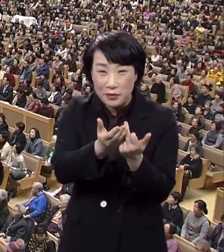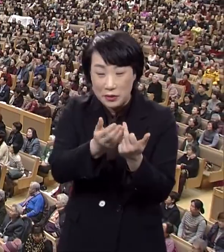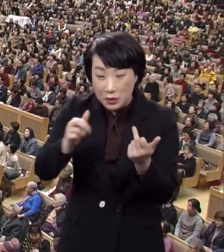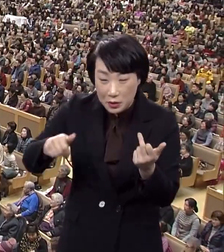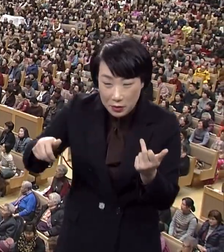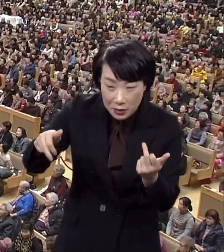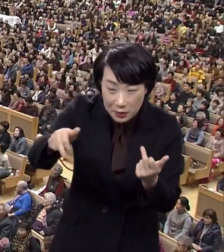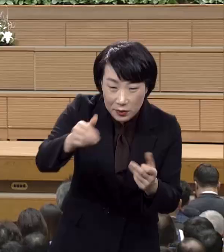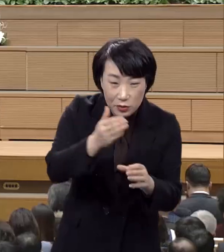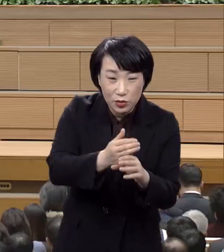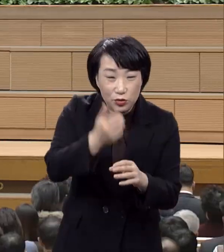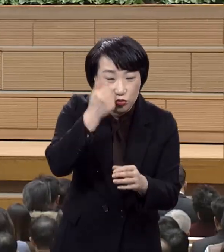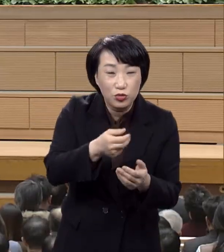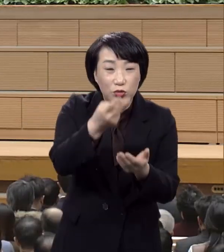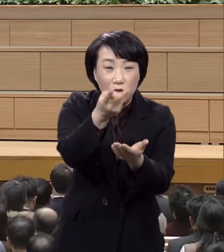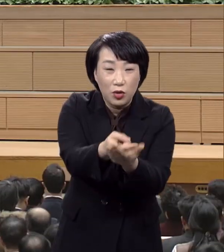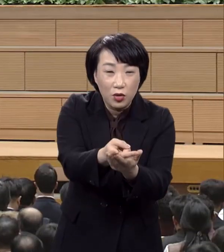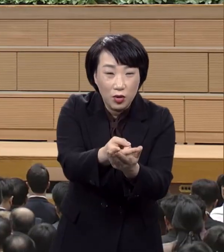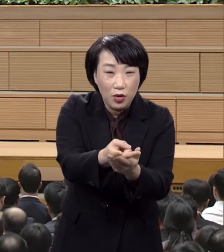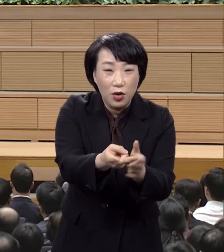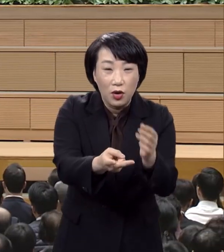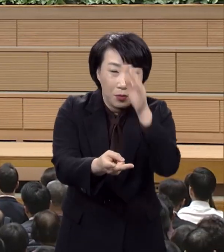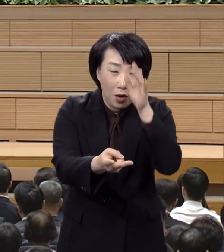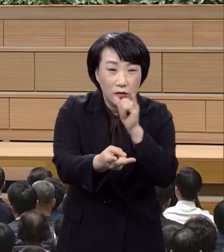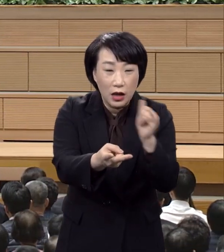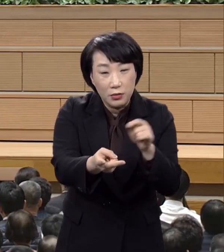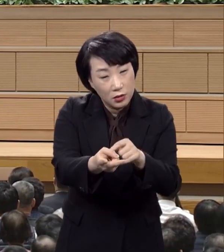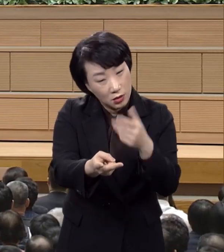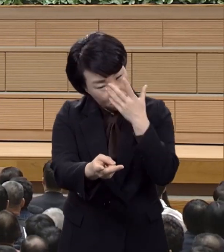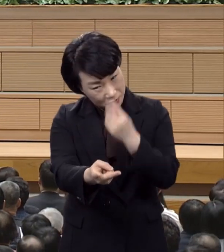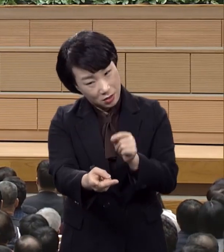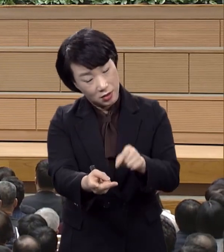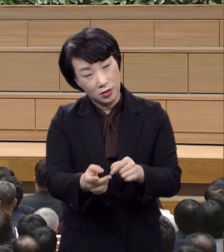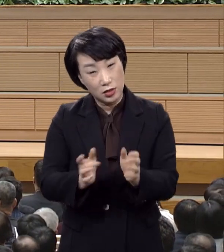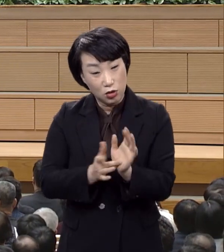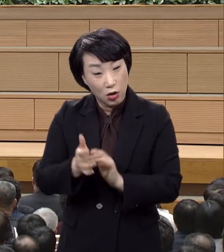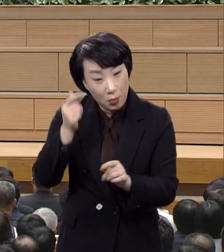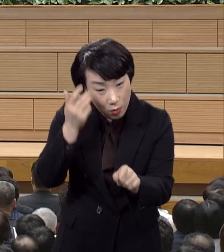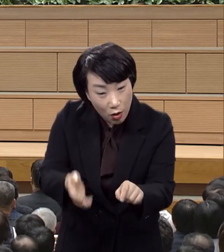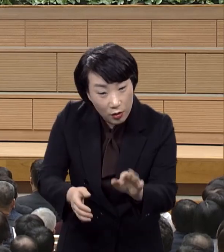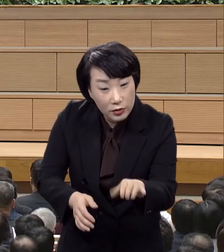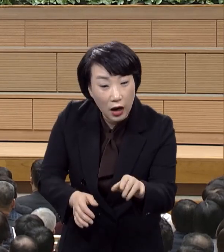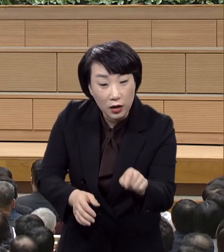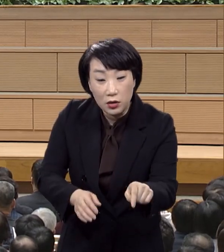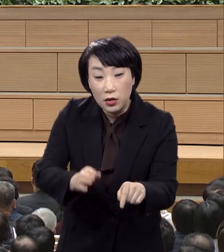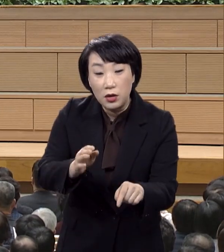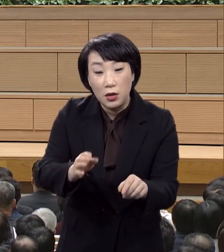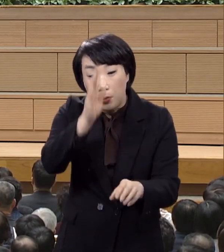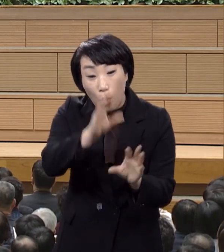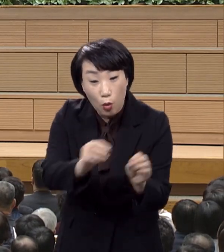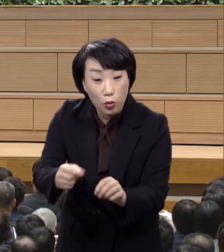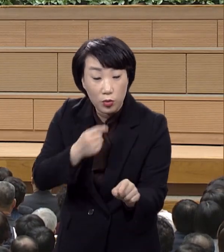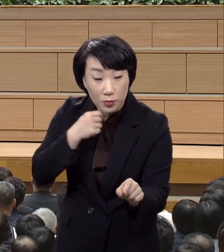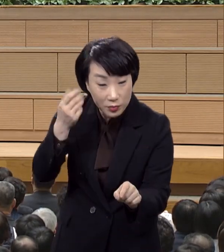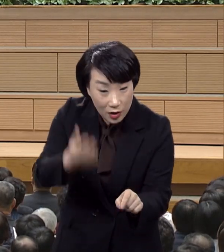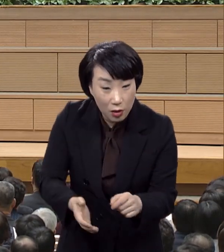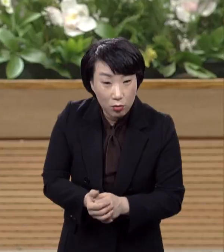가시다가 누워있는 한 병자를 봅니다. 주께서 그에게 물어요. 낫고자 하느냐?